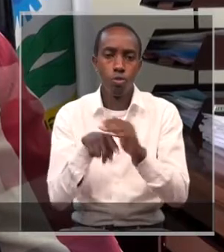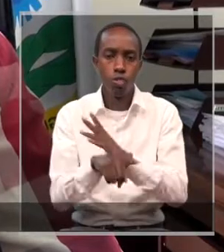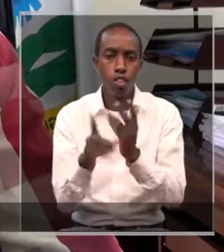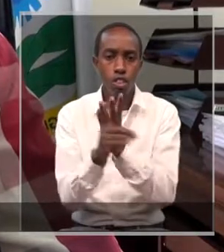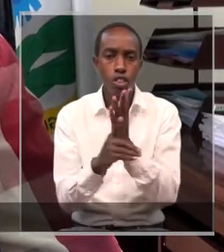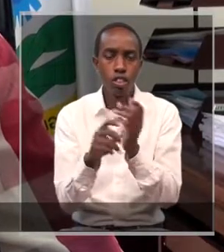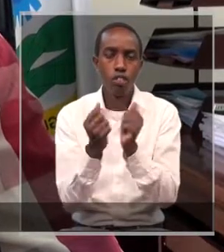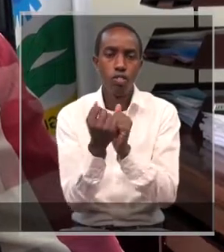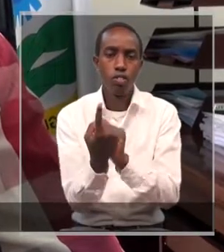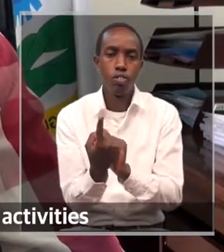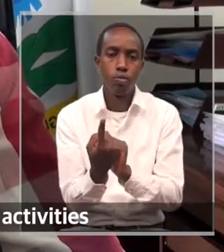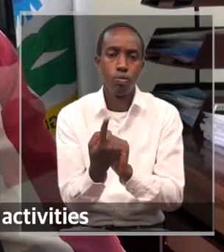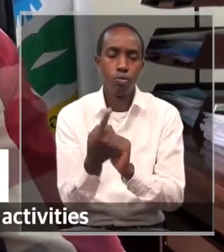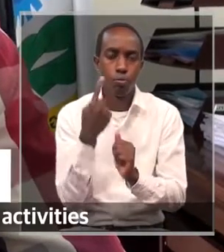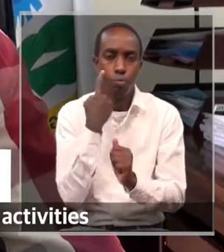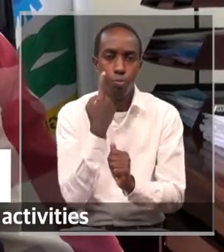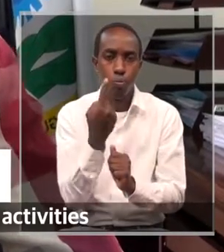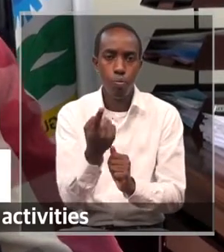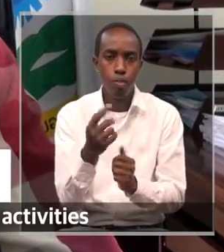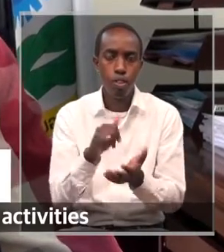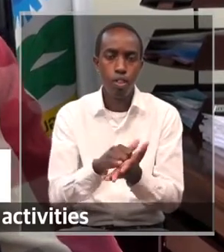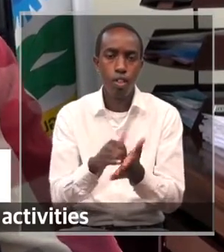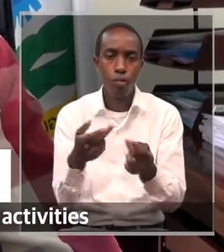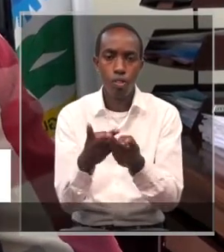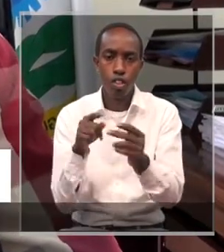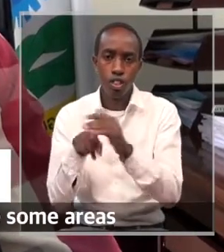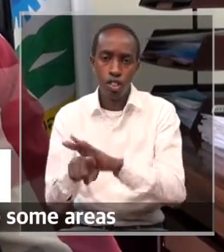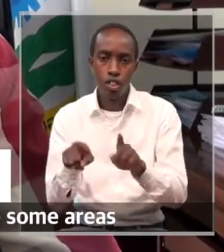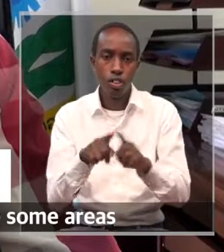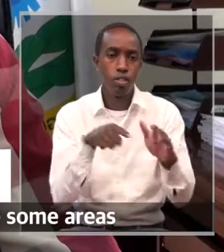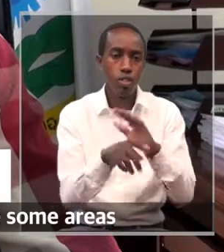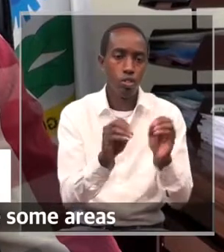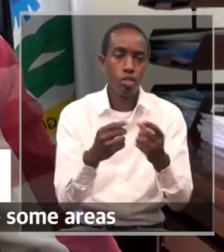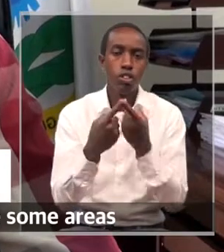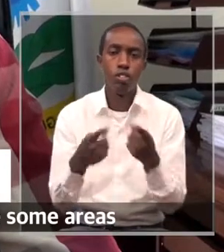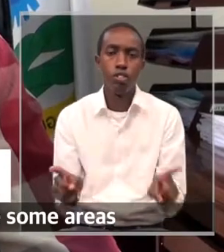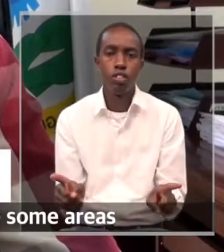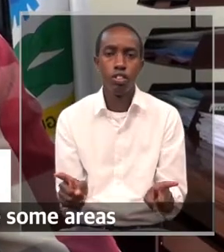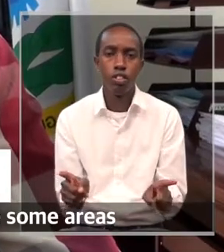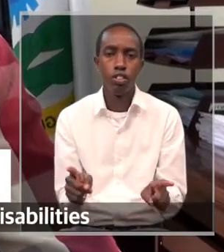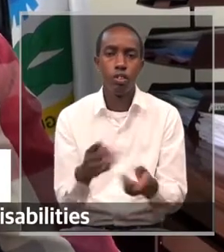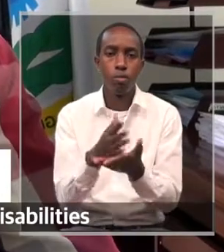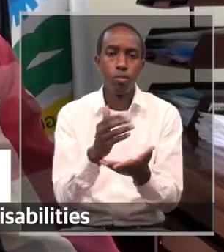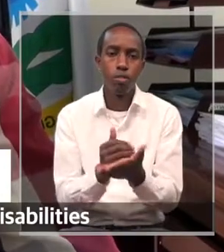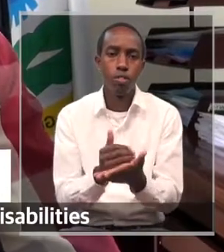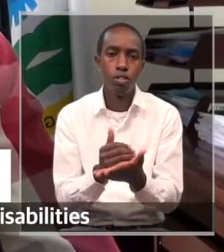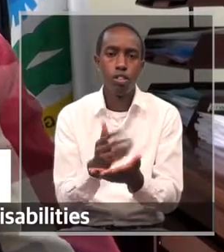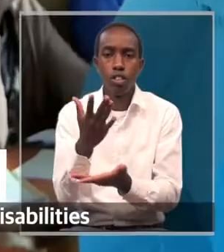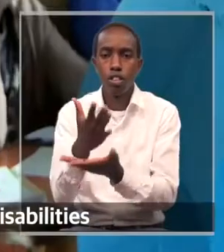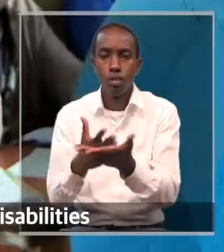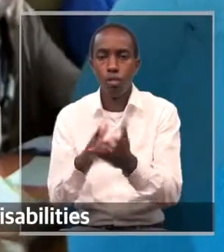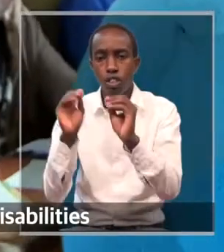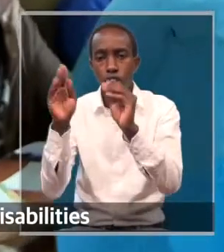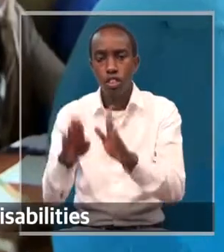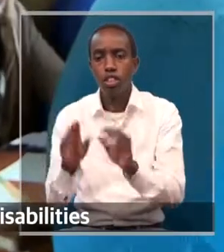kamwe usanga aho bakure hatanukanye naho batakoreye kubera ko hari aho barimo bigishijwe